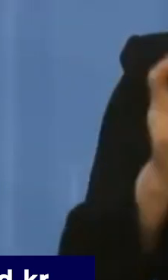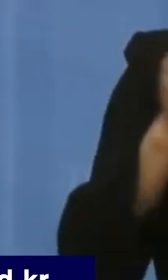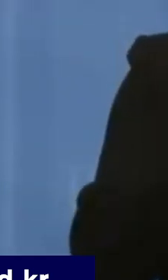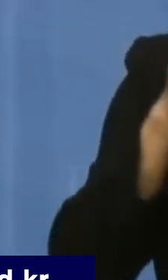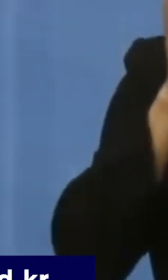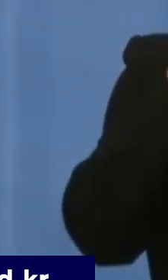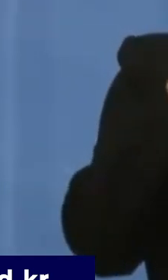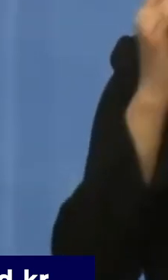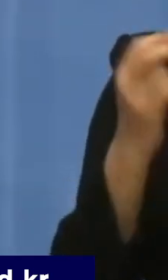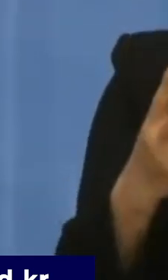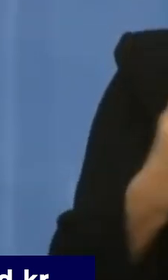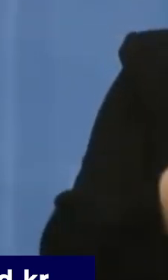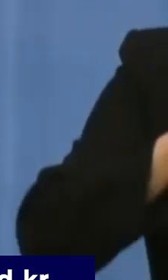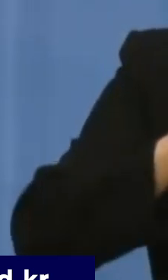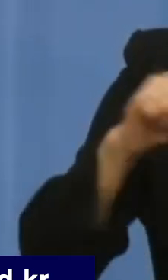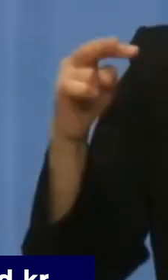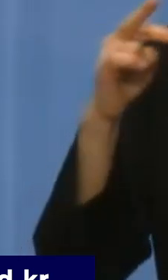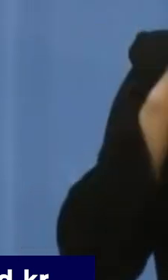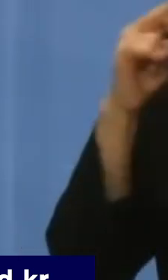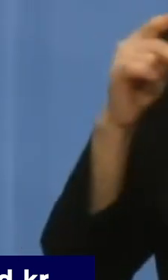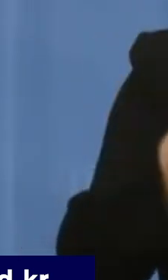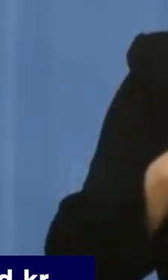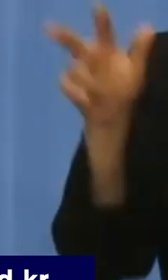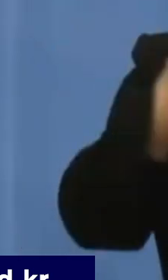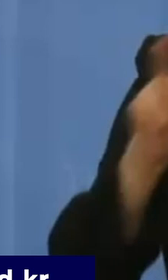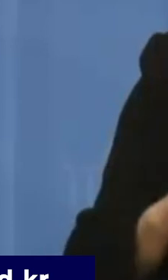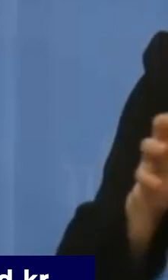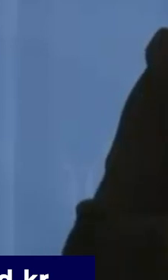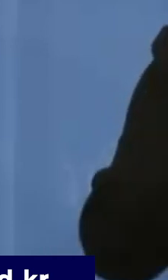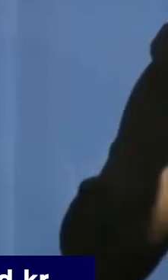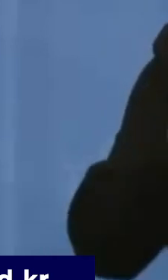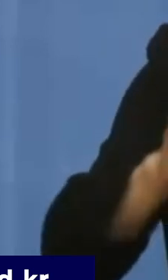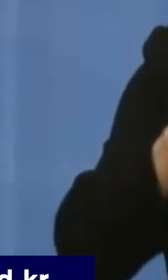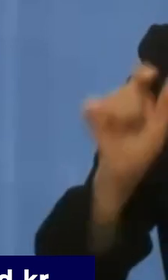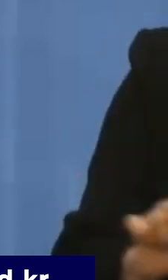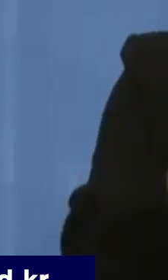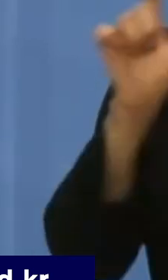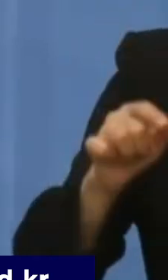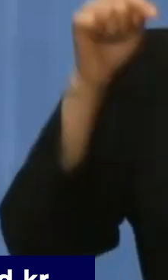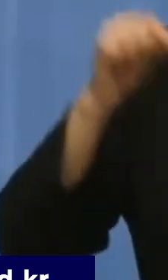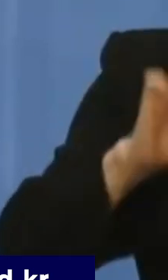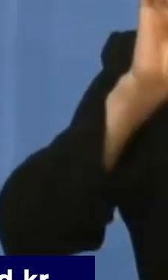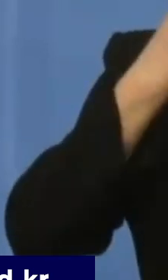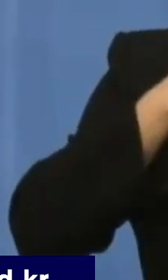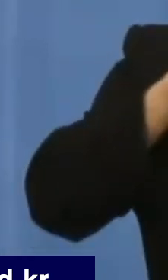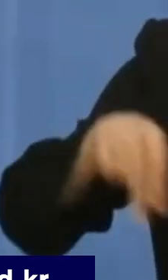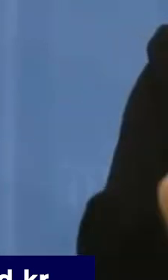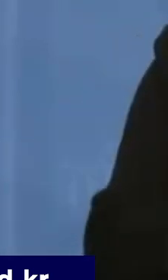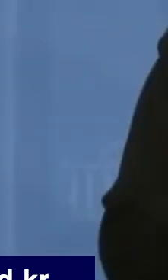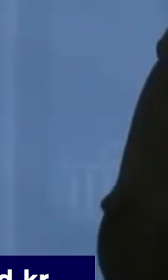소재로만 이용되고 있고, 정치적 공방은 전국을 잠식해 민생 개혁 현안을 논의하기 어려운